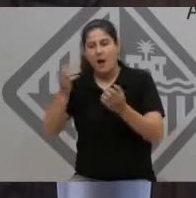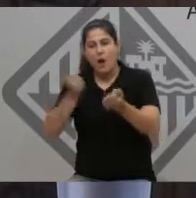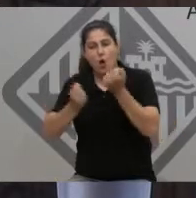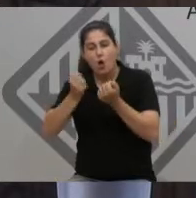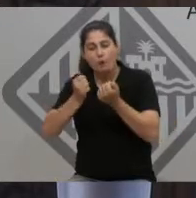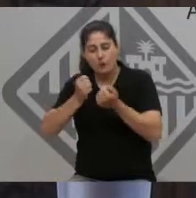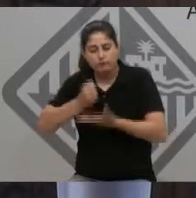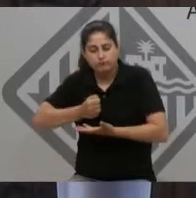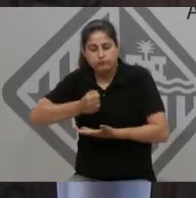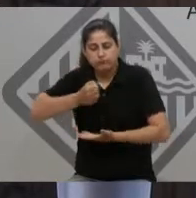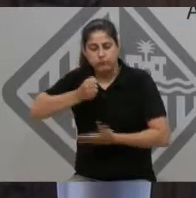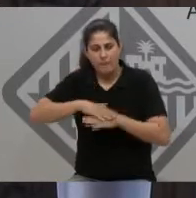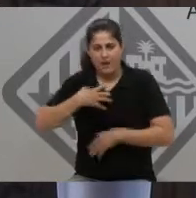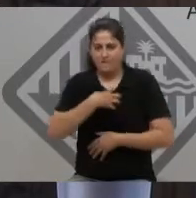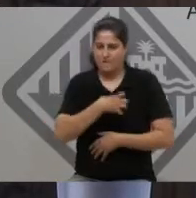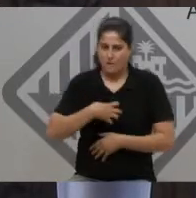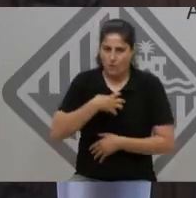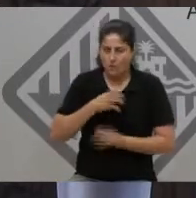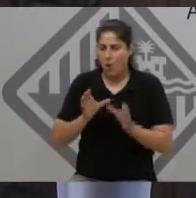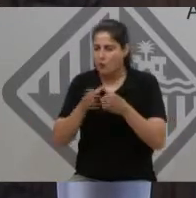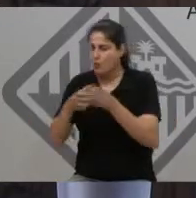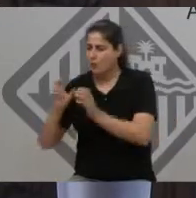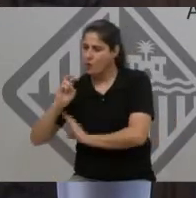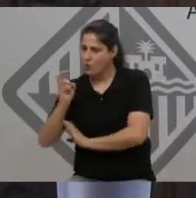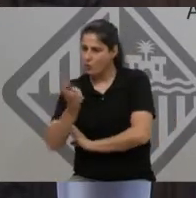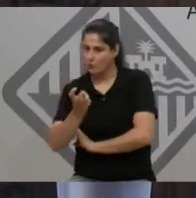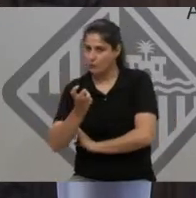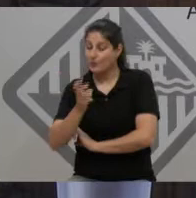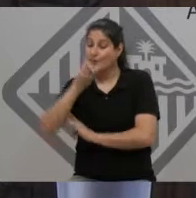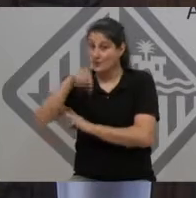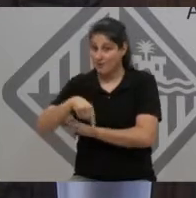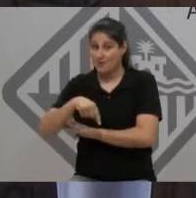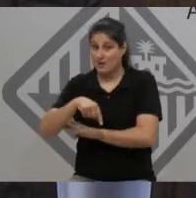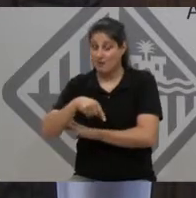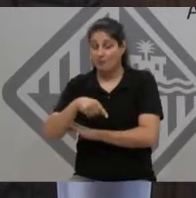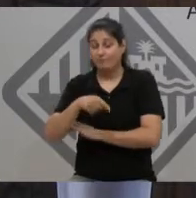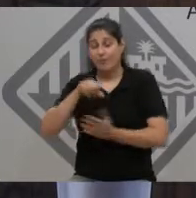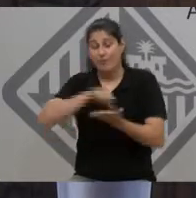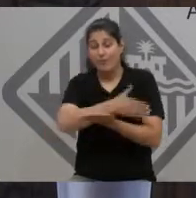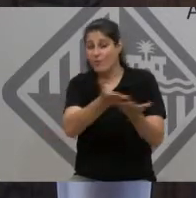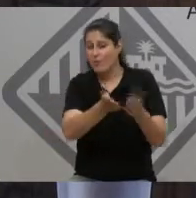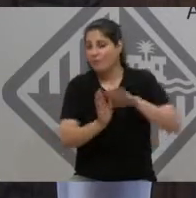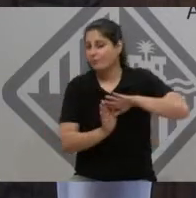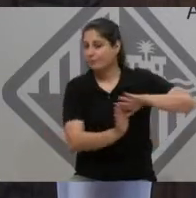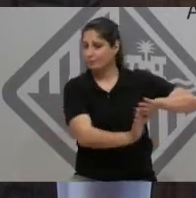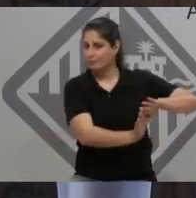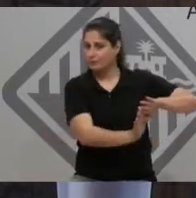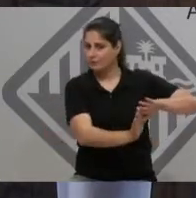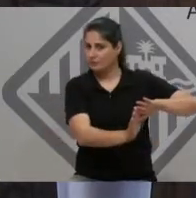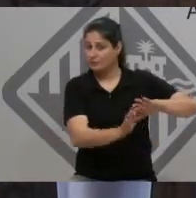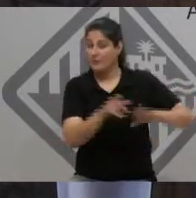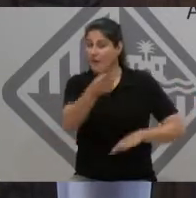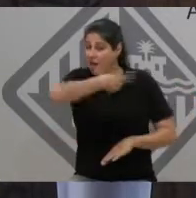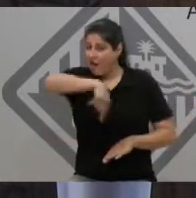per funcionaris i per altres col·lectius i en el mateix temps sempre s'ha deixat fora els ciutadans. Els ciutadans són el